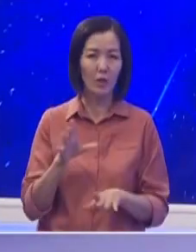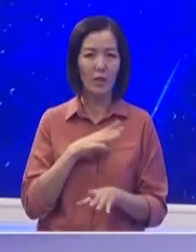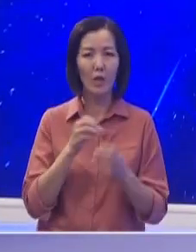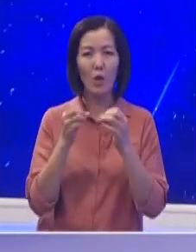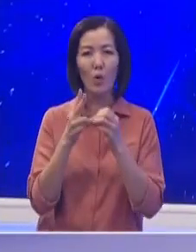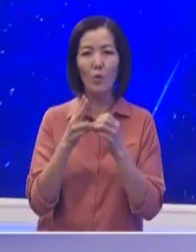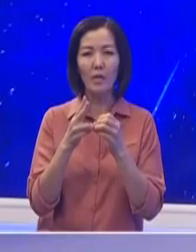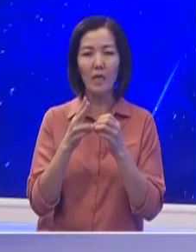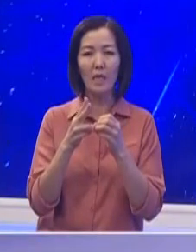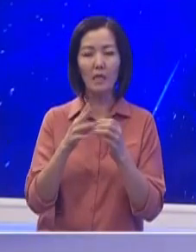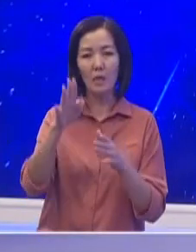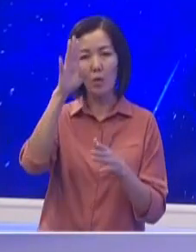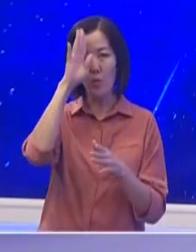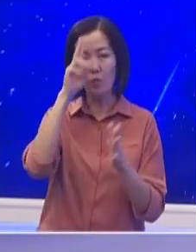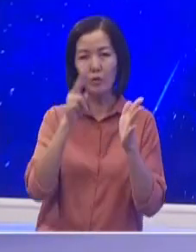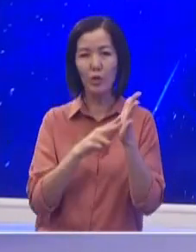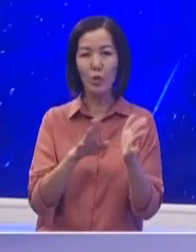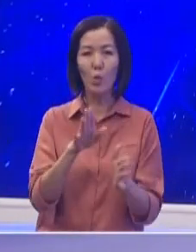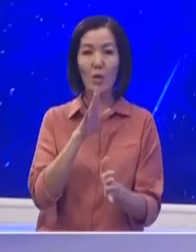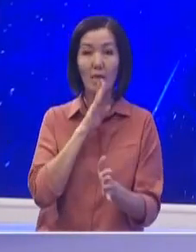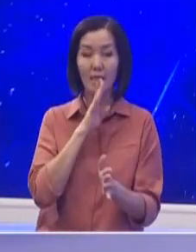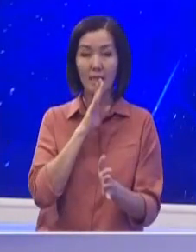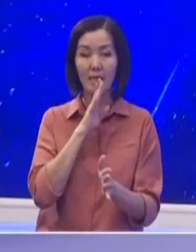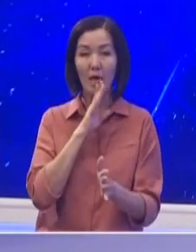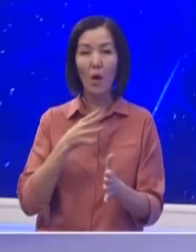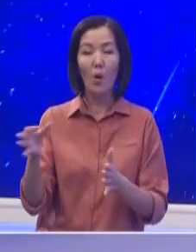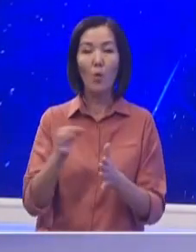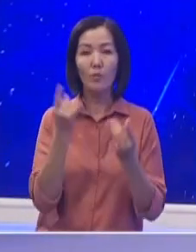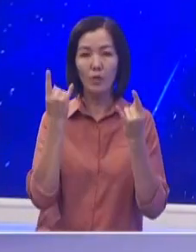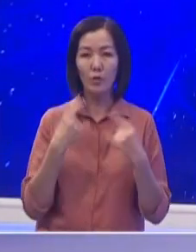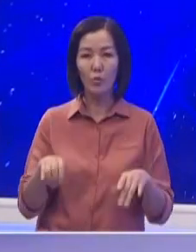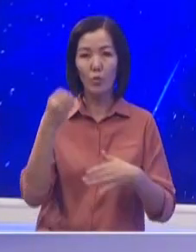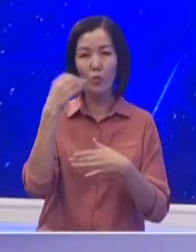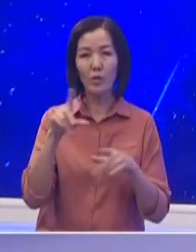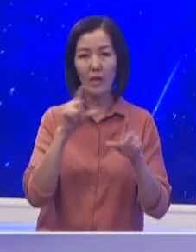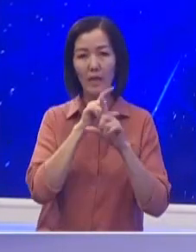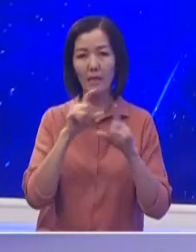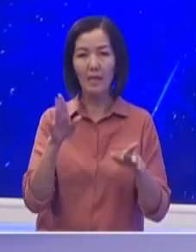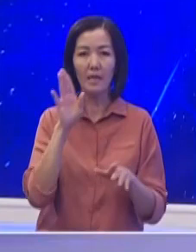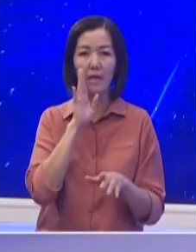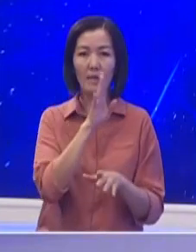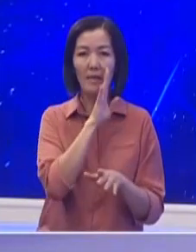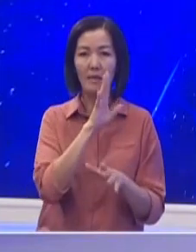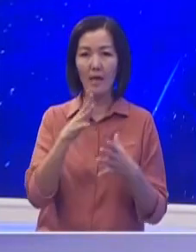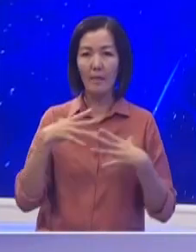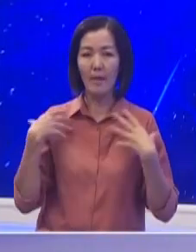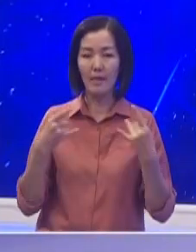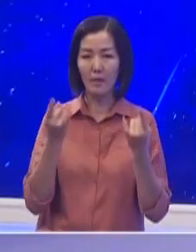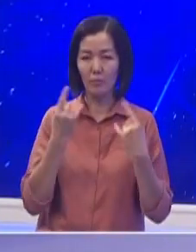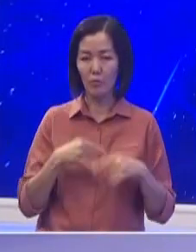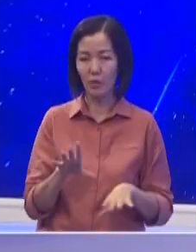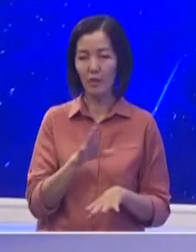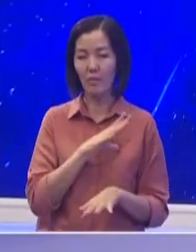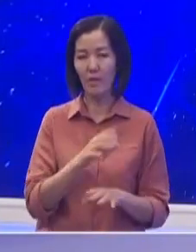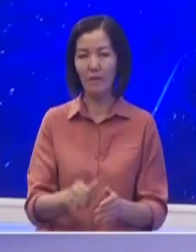нәресте дүниеге келді. Олардың 12-сі маңдайы торсықтай ұл болса, 7-і қыз. Облыстық перинаталдық орталық мамандары аналарды аман есен